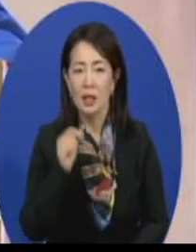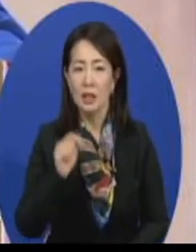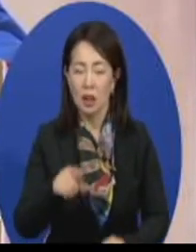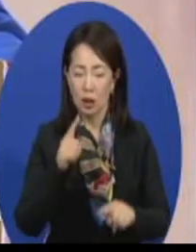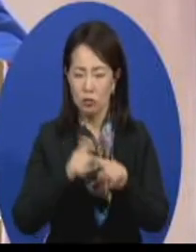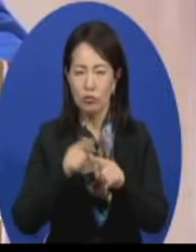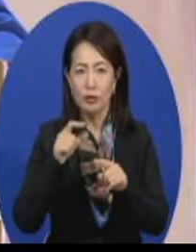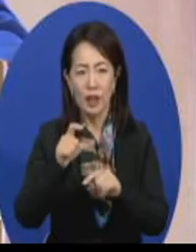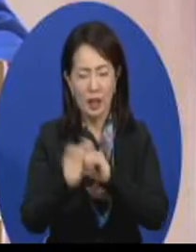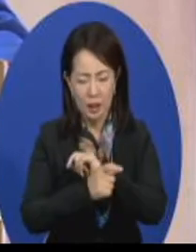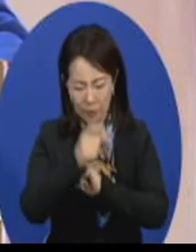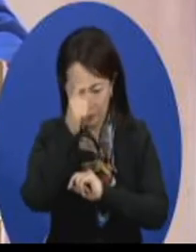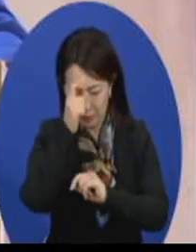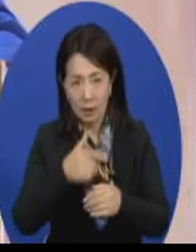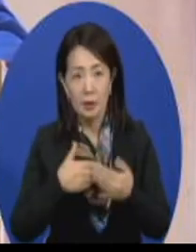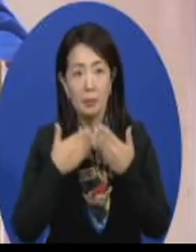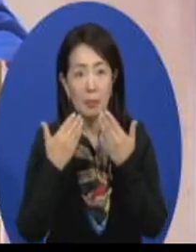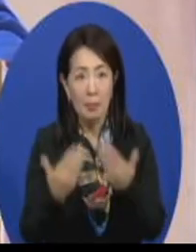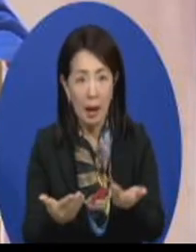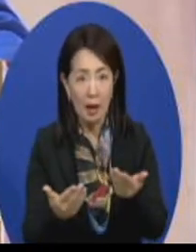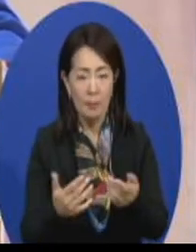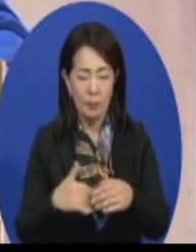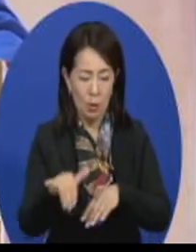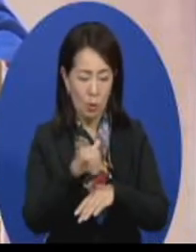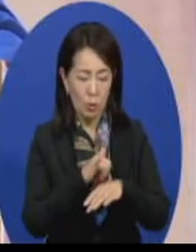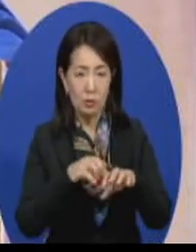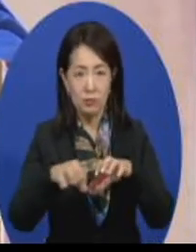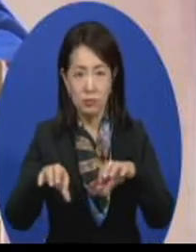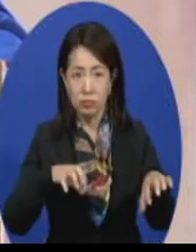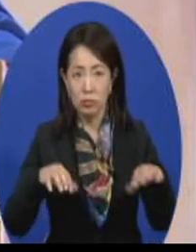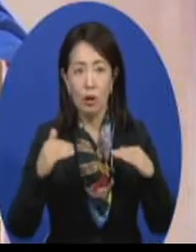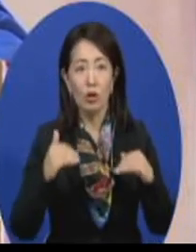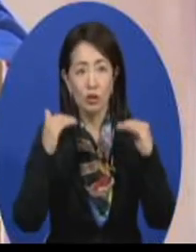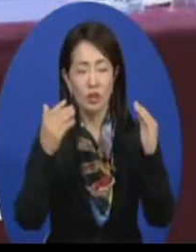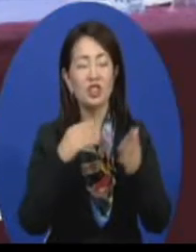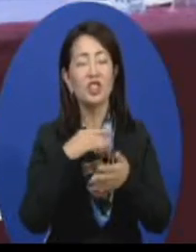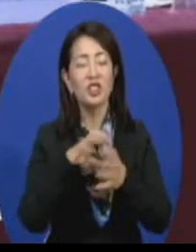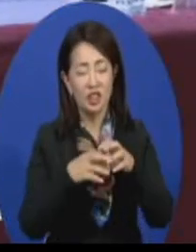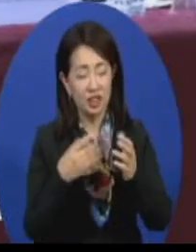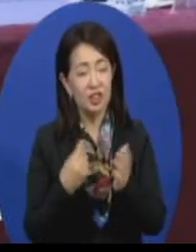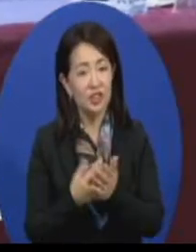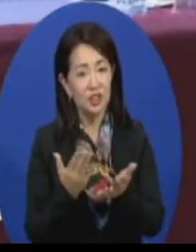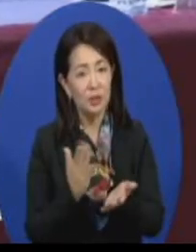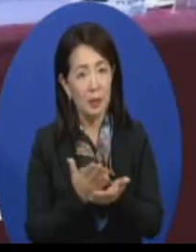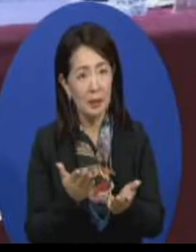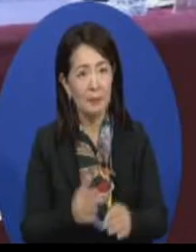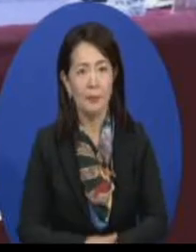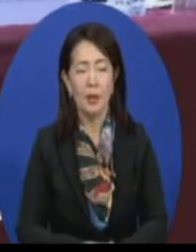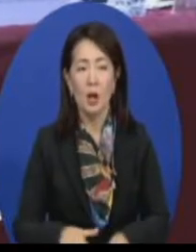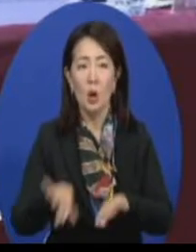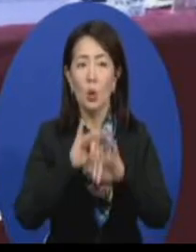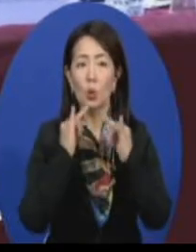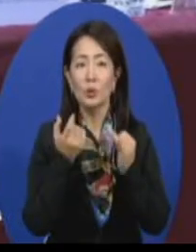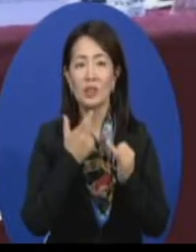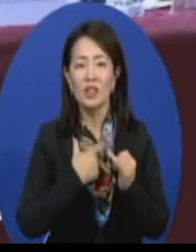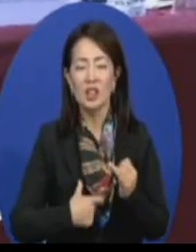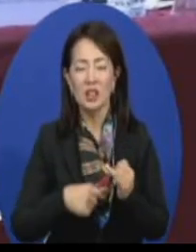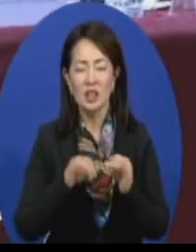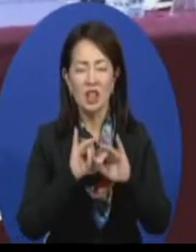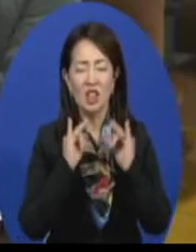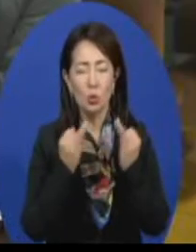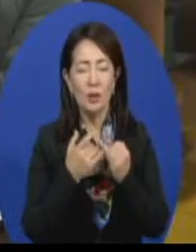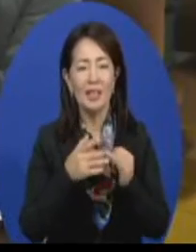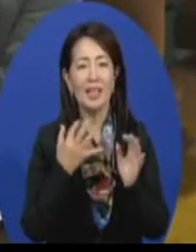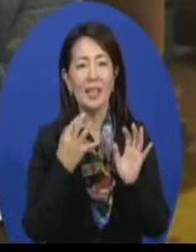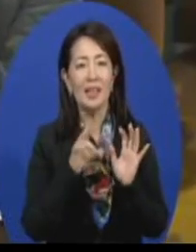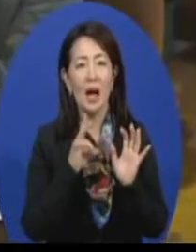орон нутгийн хэрэг мэдлийг өгснөөр улс орнууд аймаг орон нутгад хөгжтөг дэлхийн жишг байна. Улсын хурлын намрын чуулганаар 80